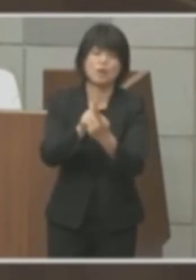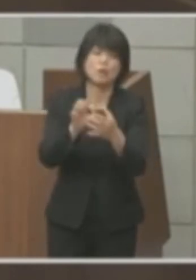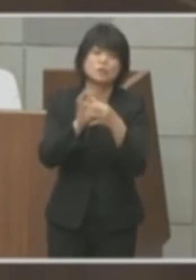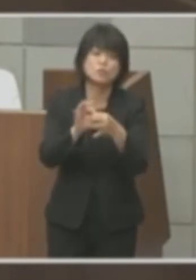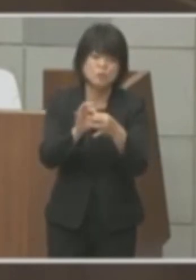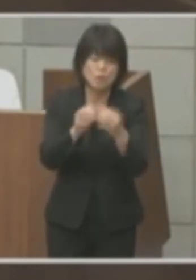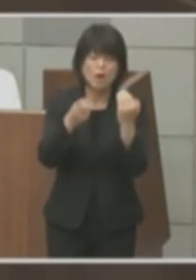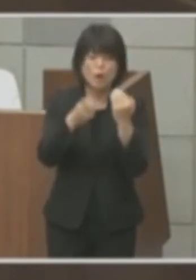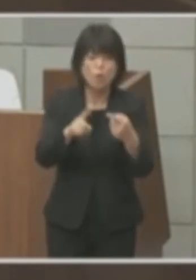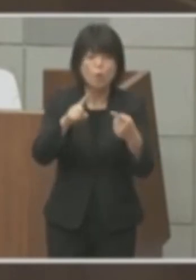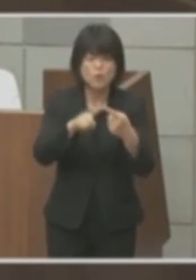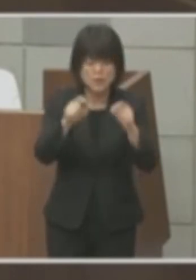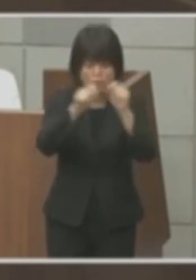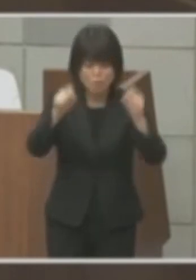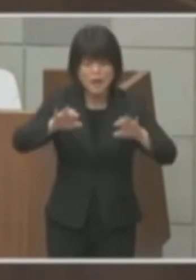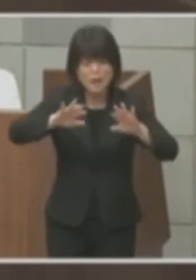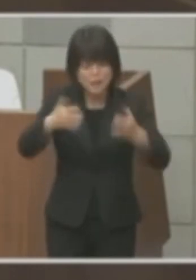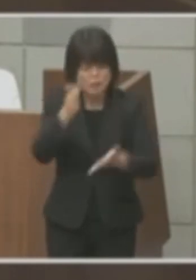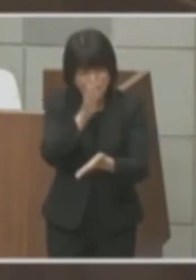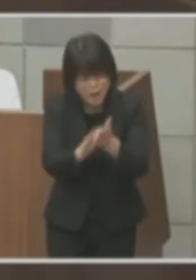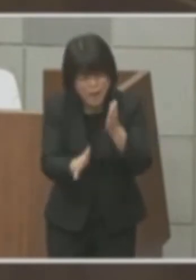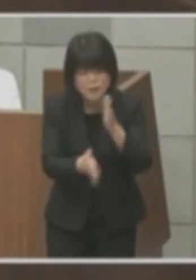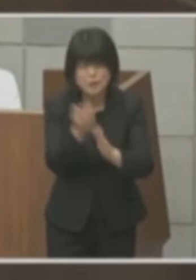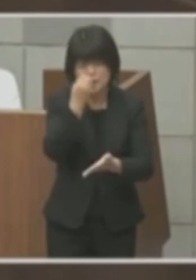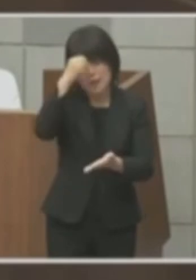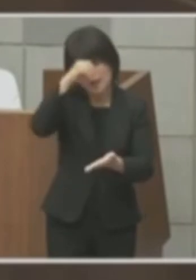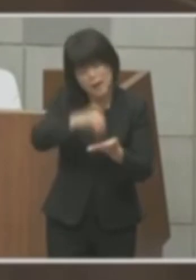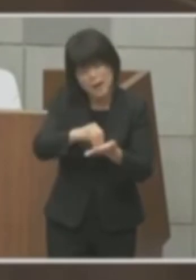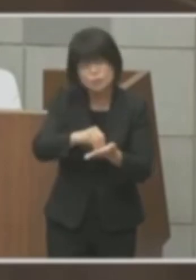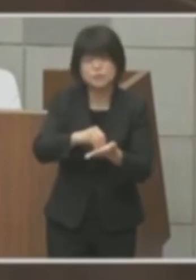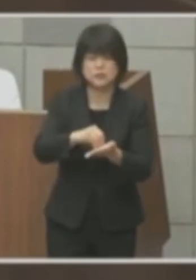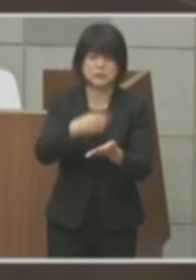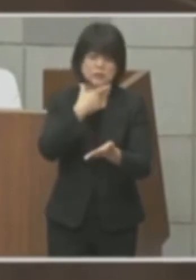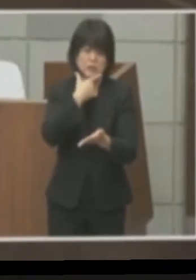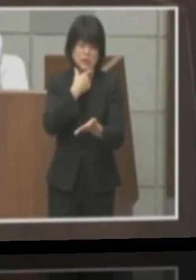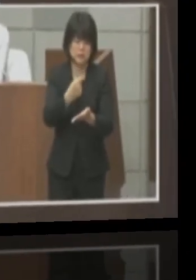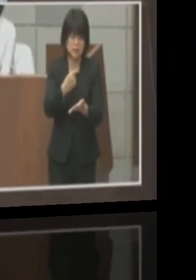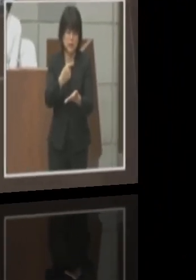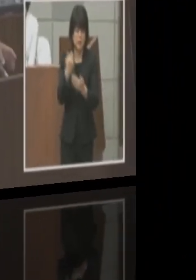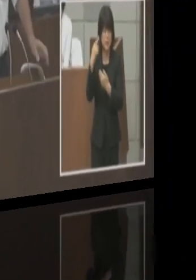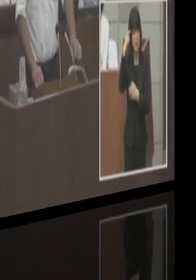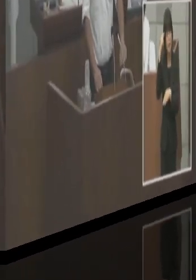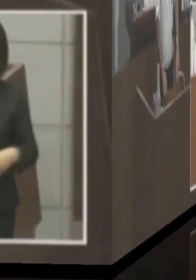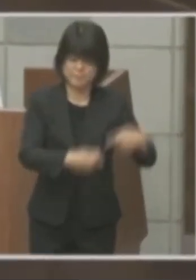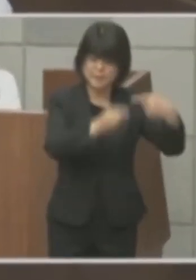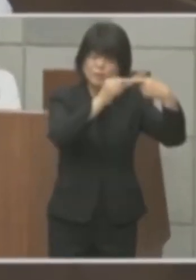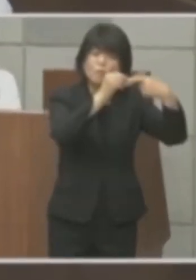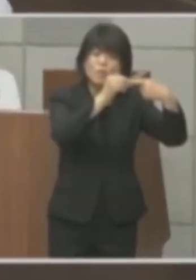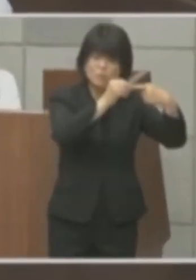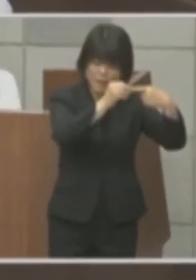法的問題がないことを改めて確認いたします。見解を問います。